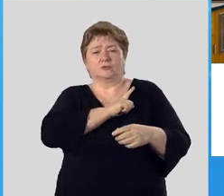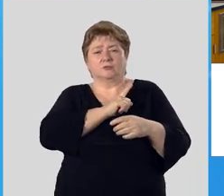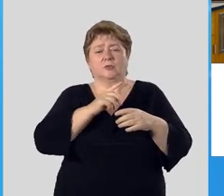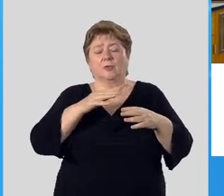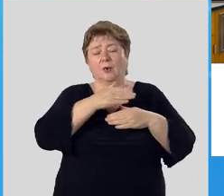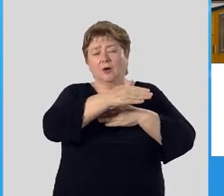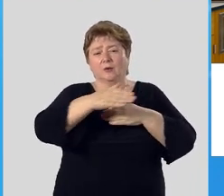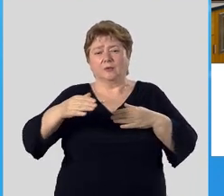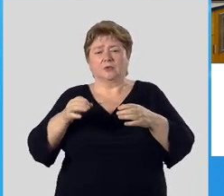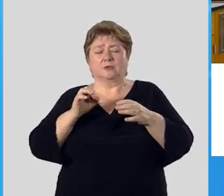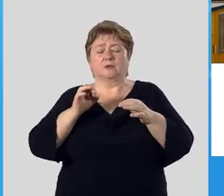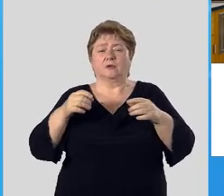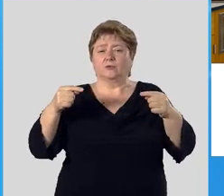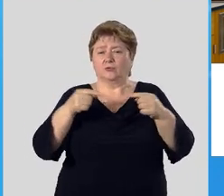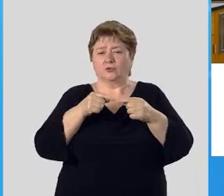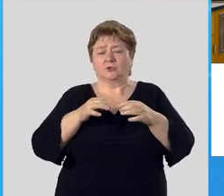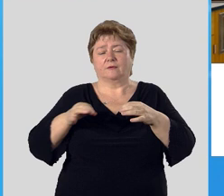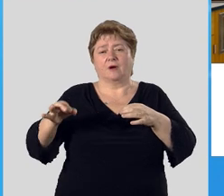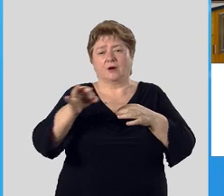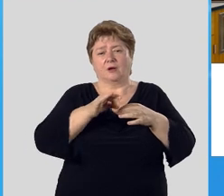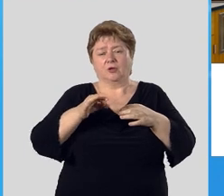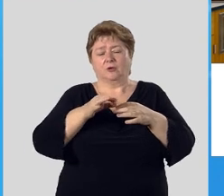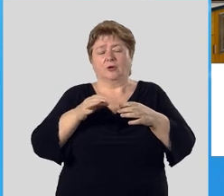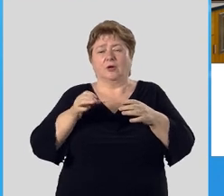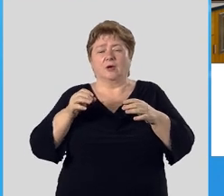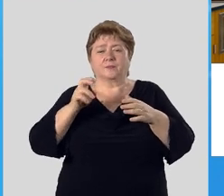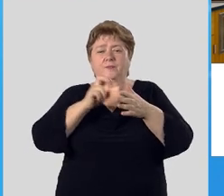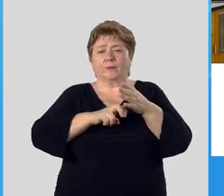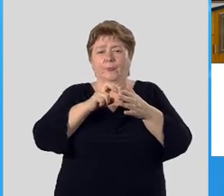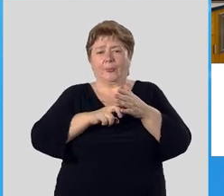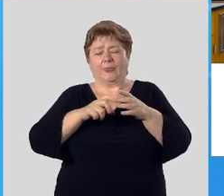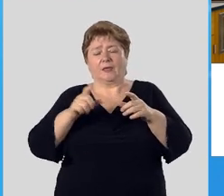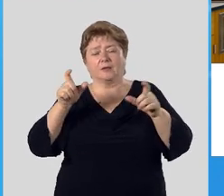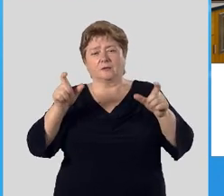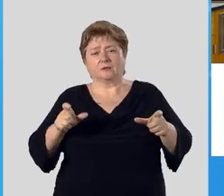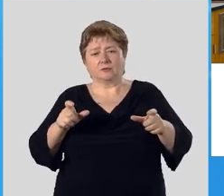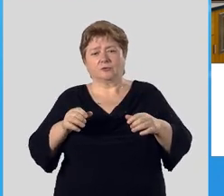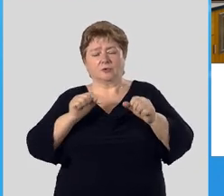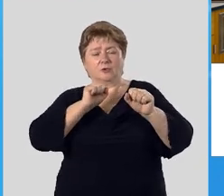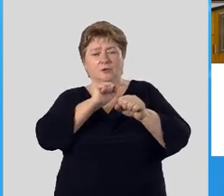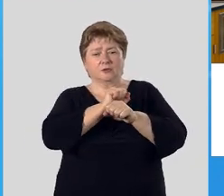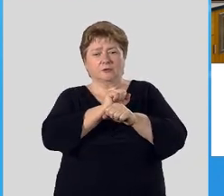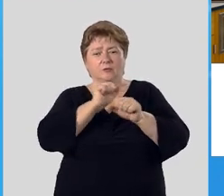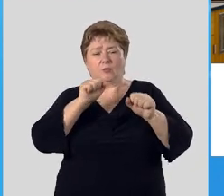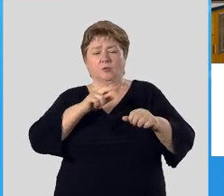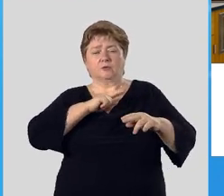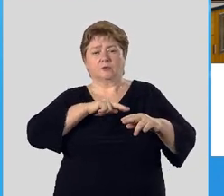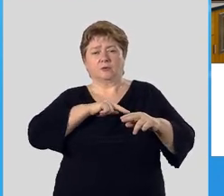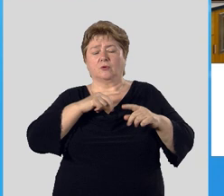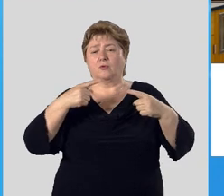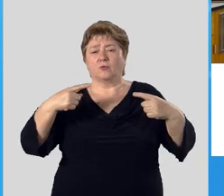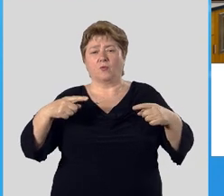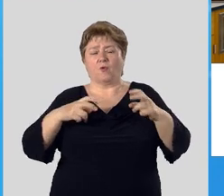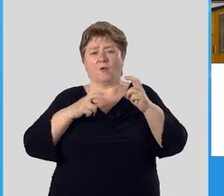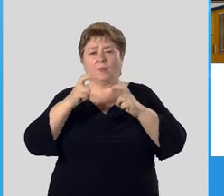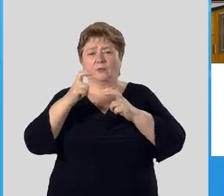пределах определенного региона инспекторы этих центров могут остановить работу любого